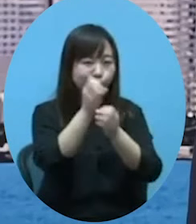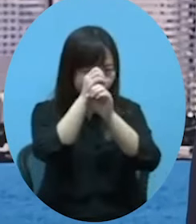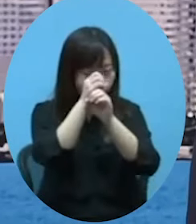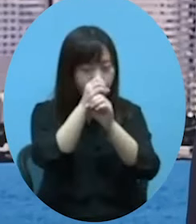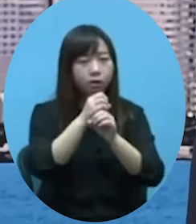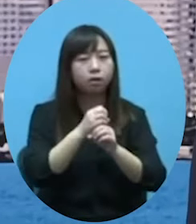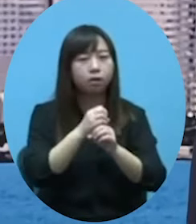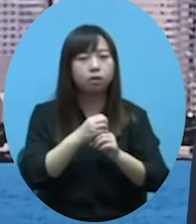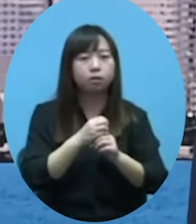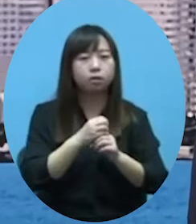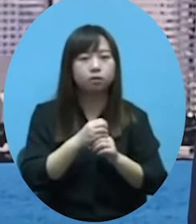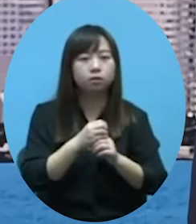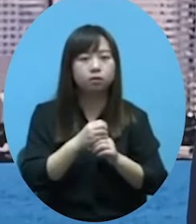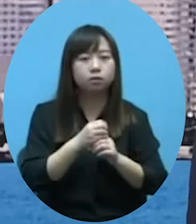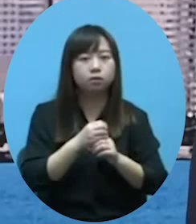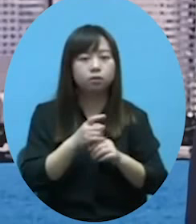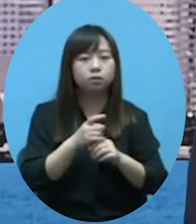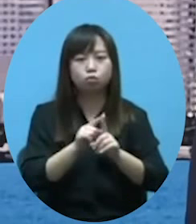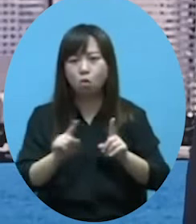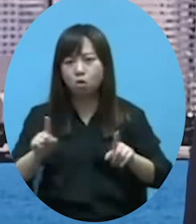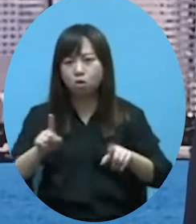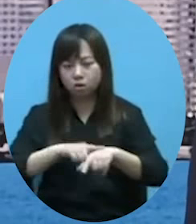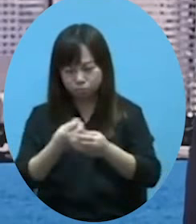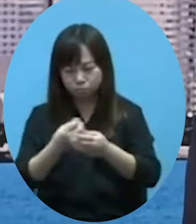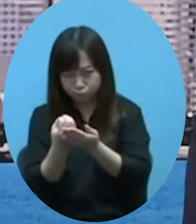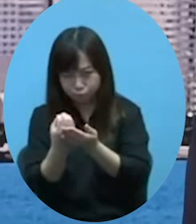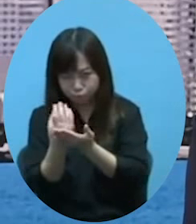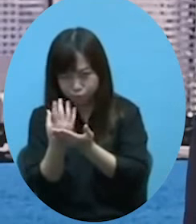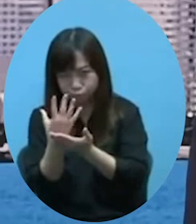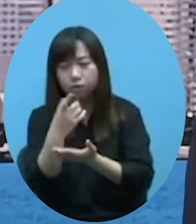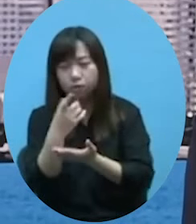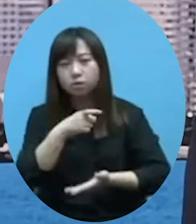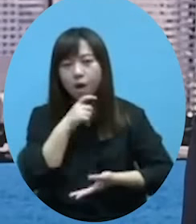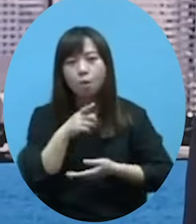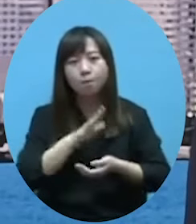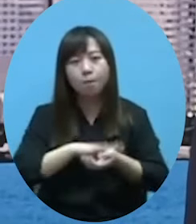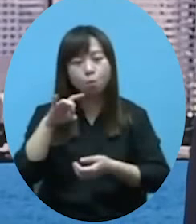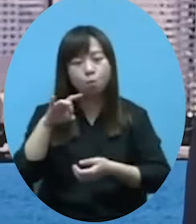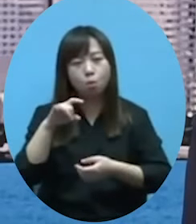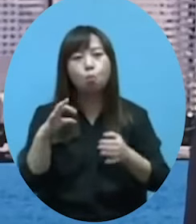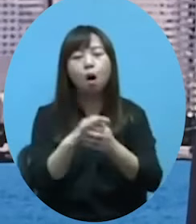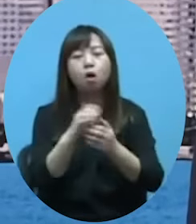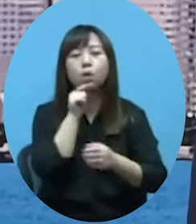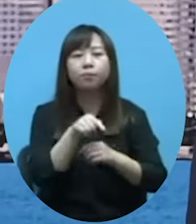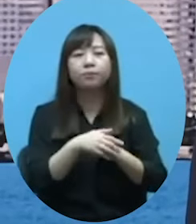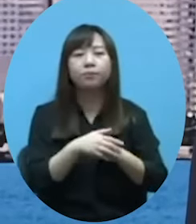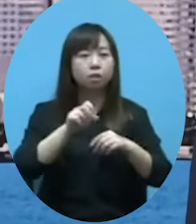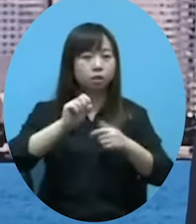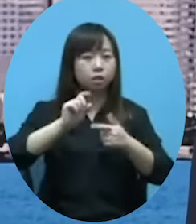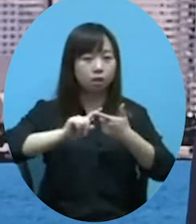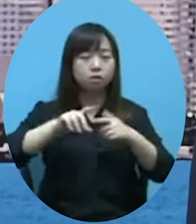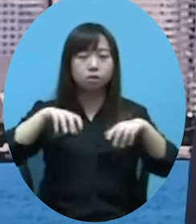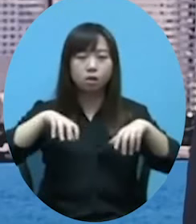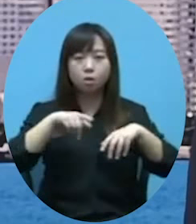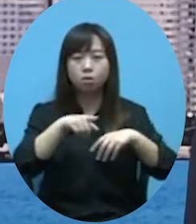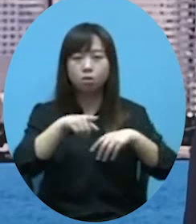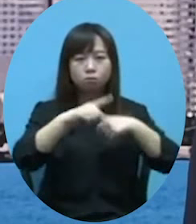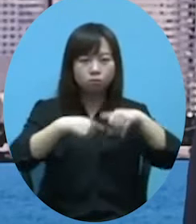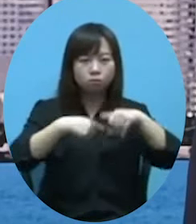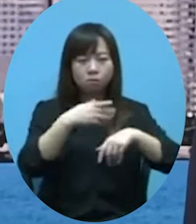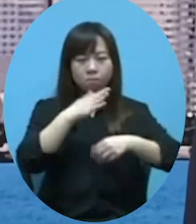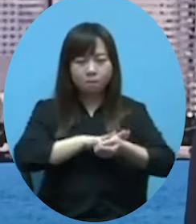很久才呈現陽性這個就有關係的第二呢就是狗隻它就是沒有任